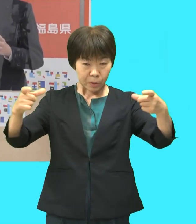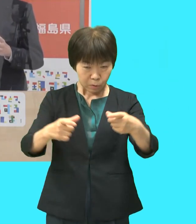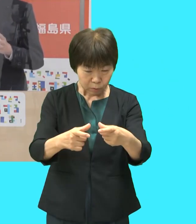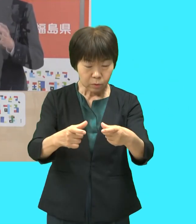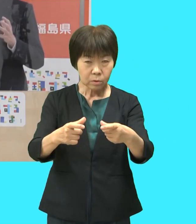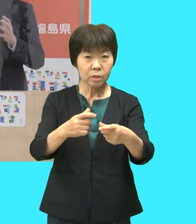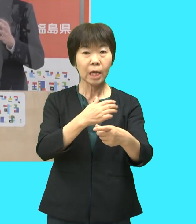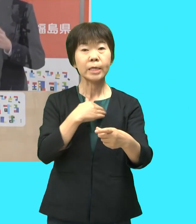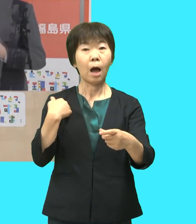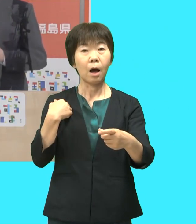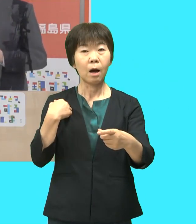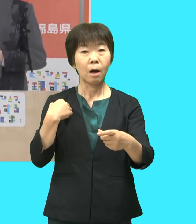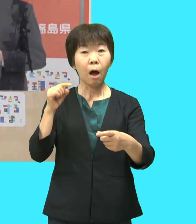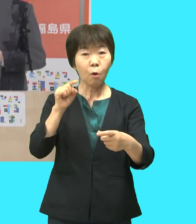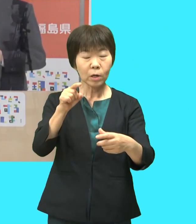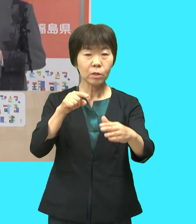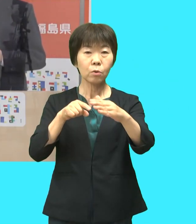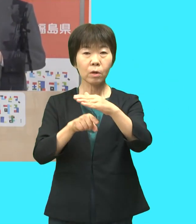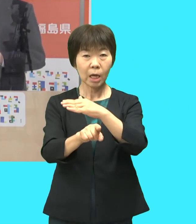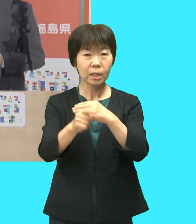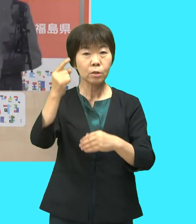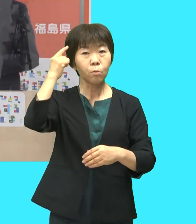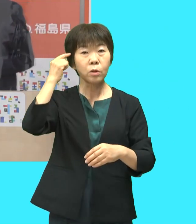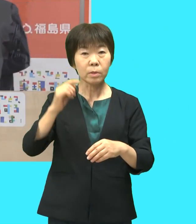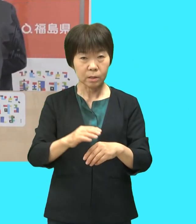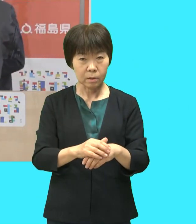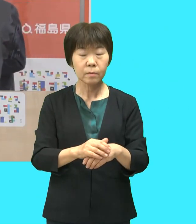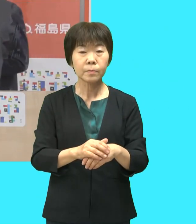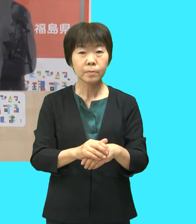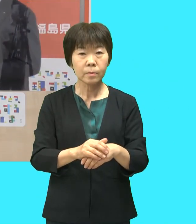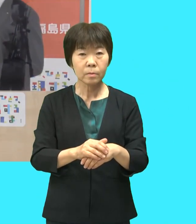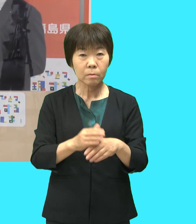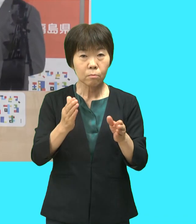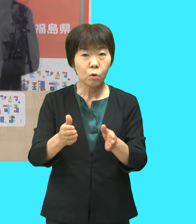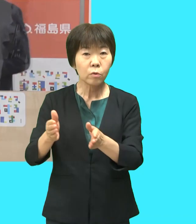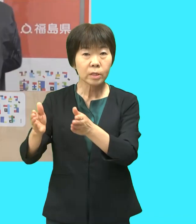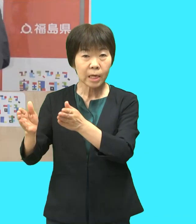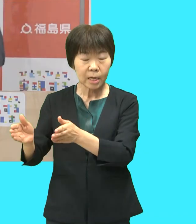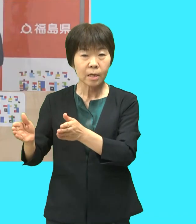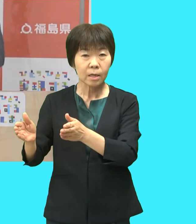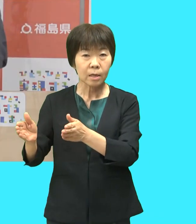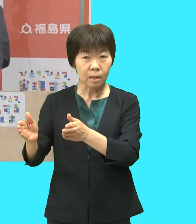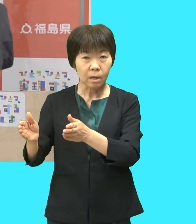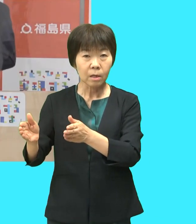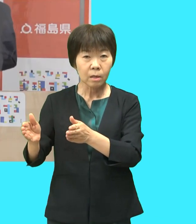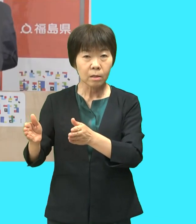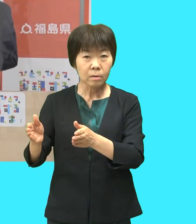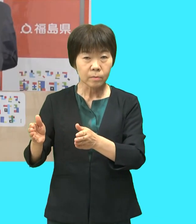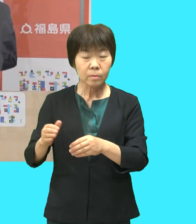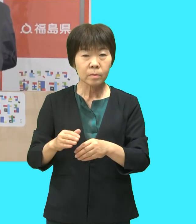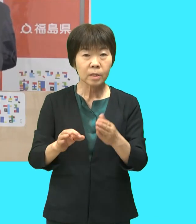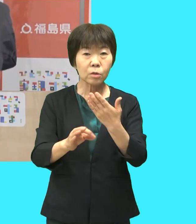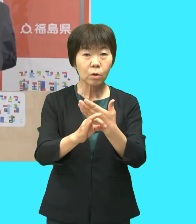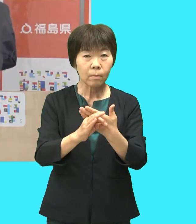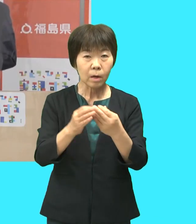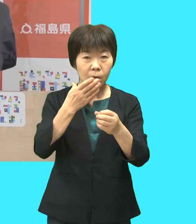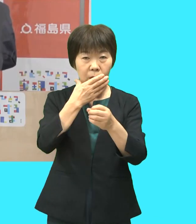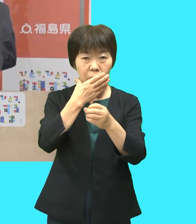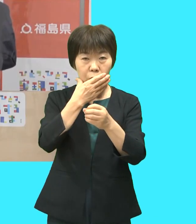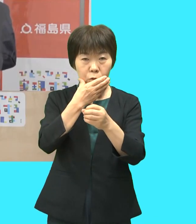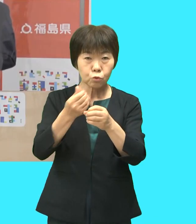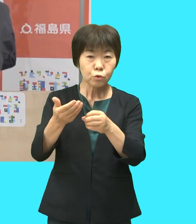と、それの大きな要因だと思います。ただ一方で、この段階で例えば福島市